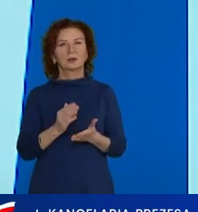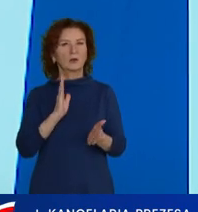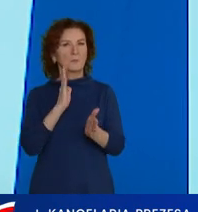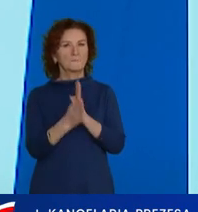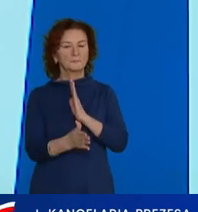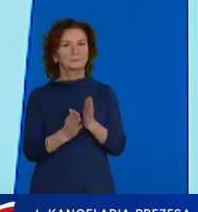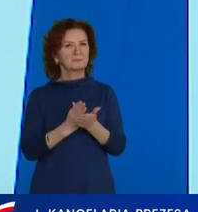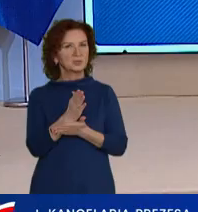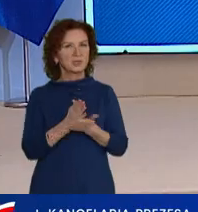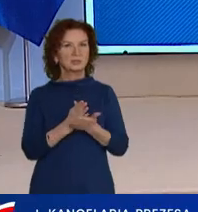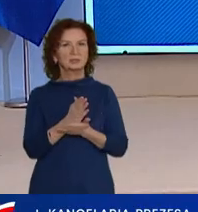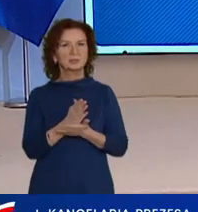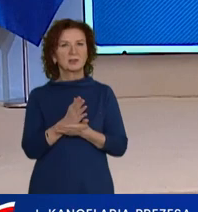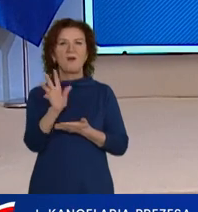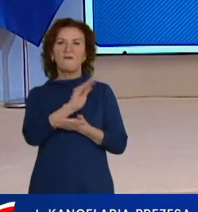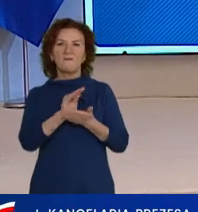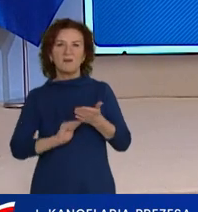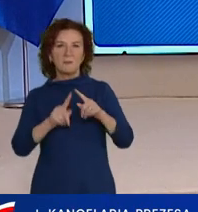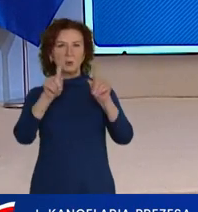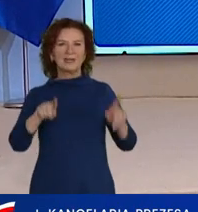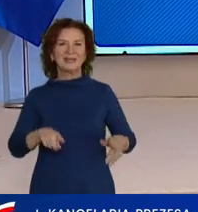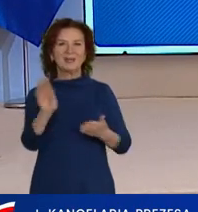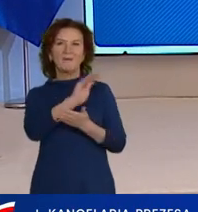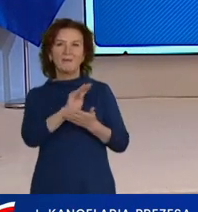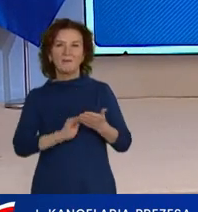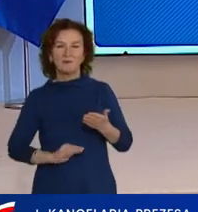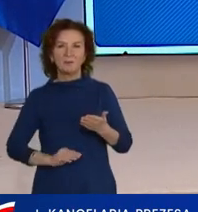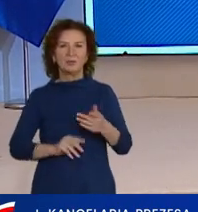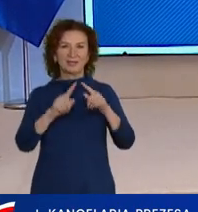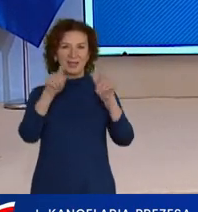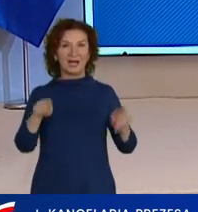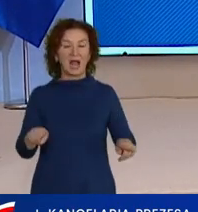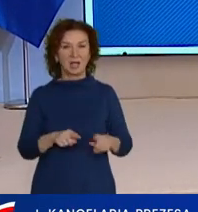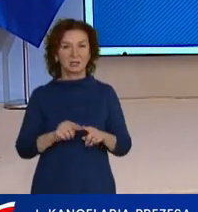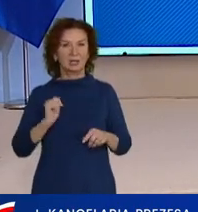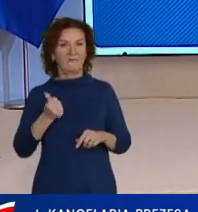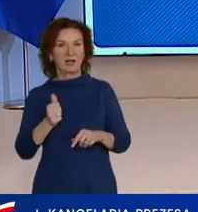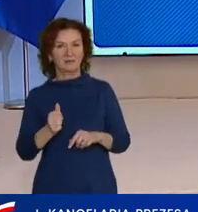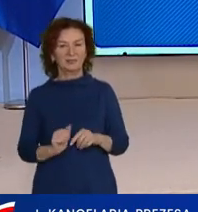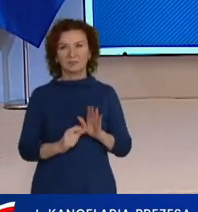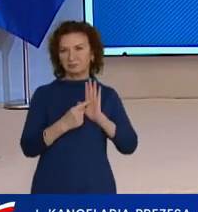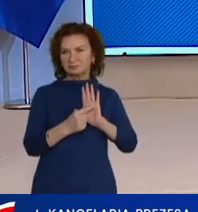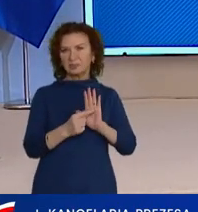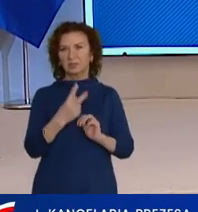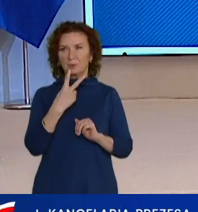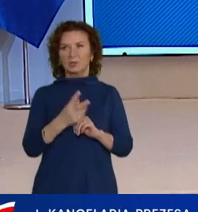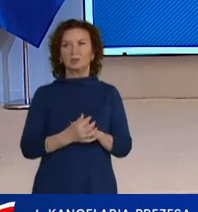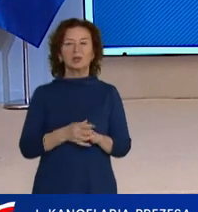przez wypełnienie karty kwalifikacyjnej. Publikujemy tą kartę. Jest to prosty